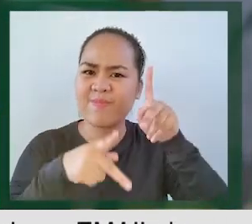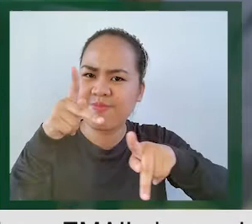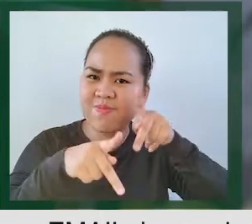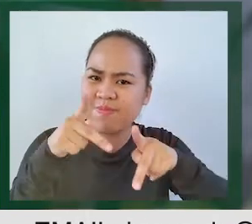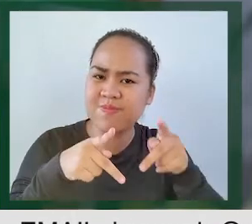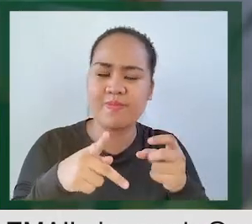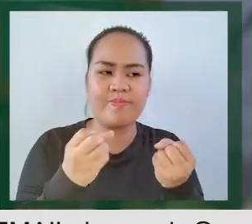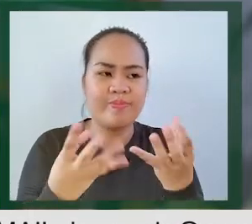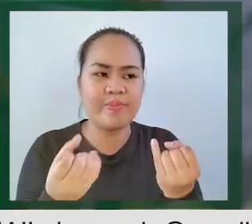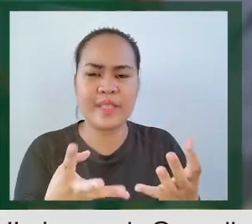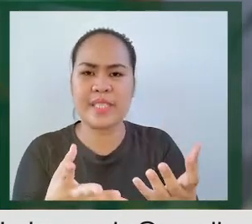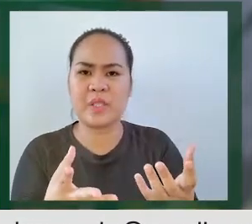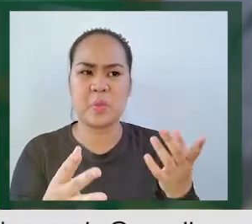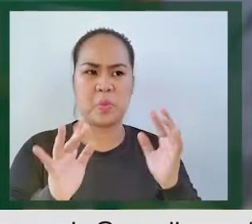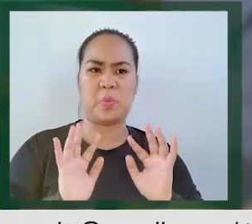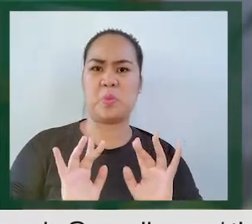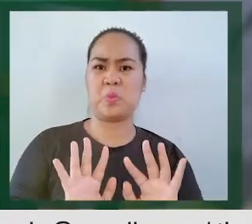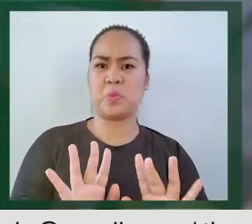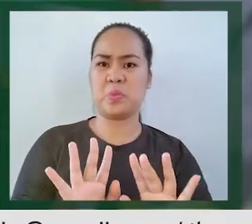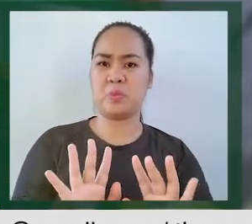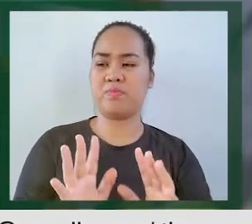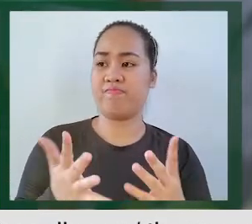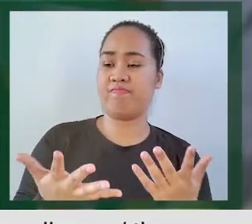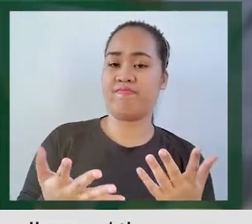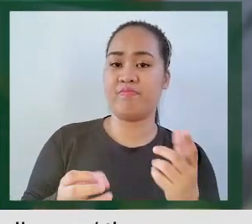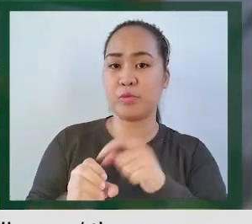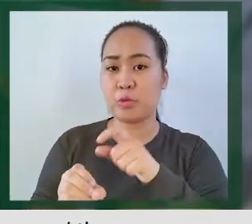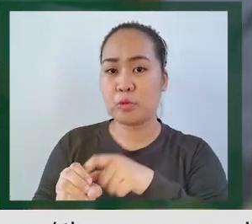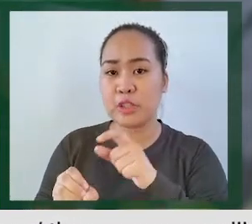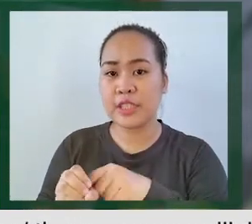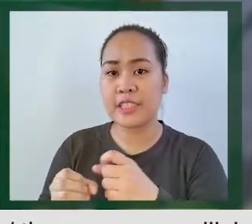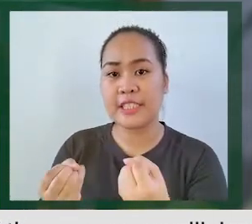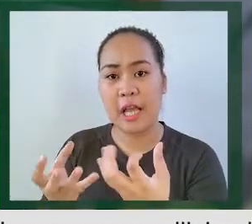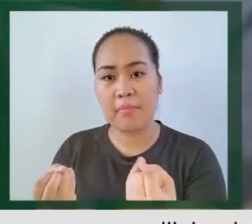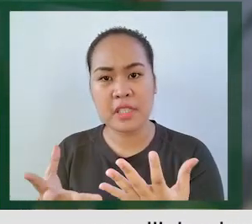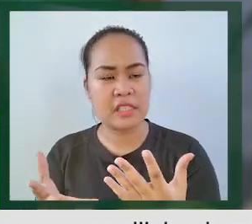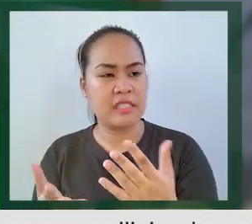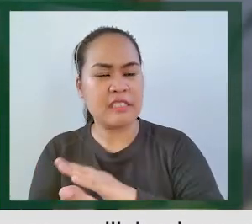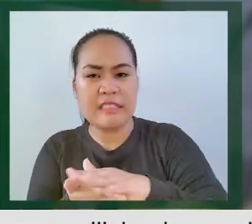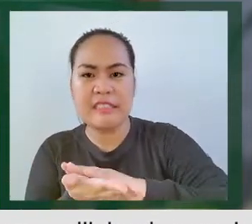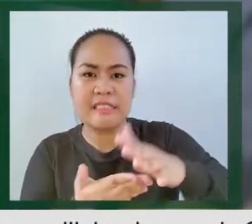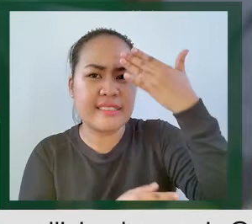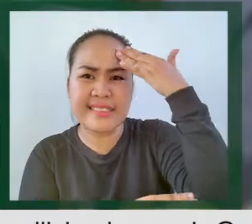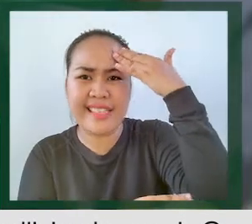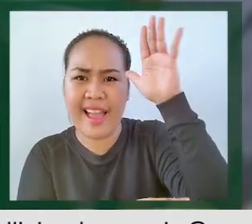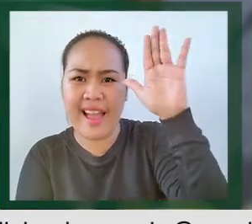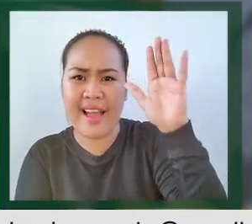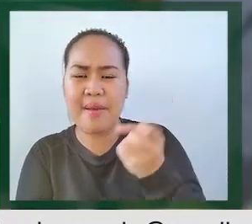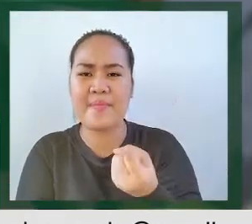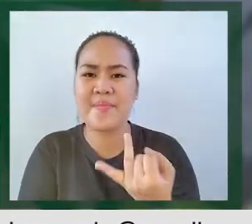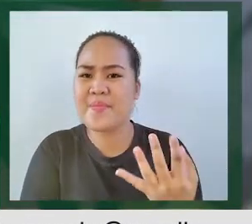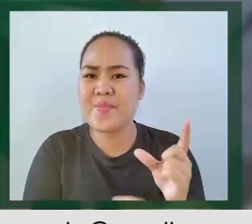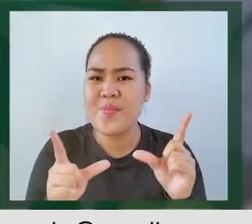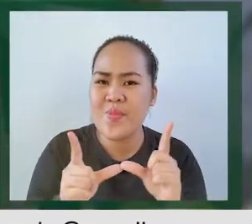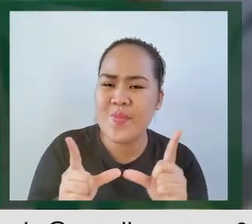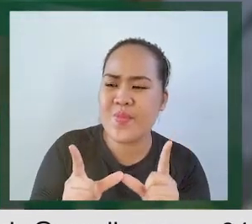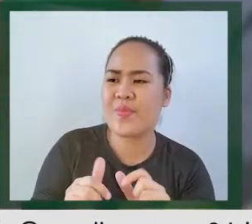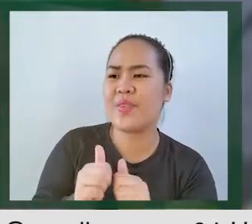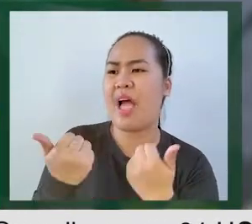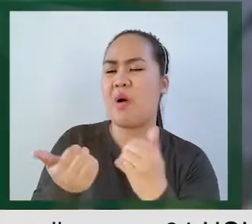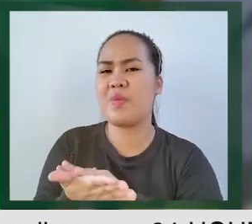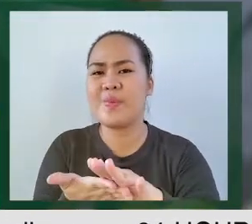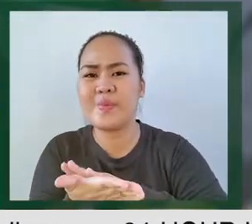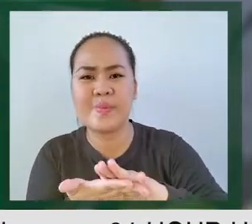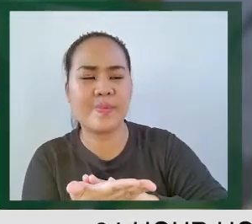mga establishments, 'di ba? Or even sa opisina ninyo, 'di ba? Kaya ang masakit po diyan is yung meron